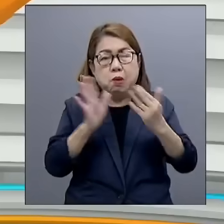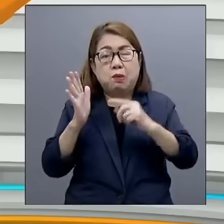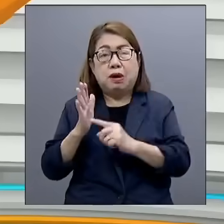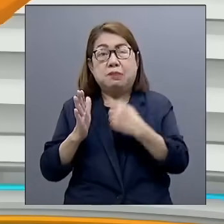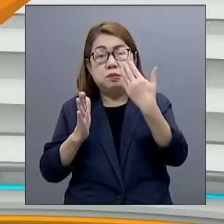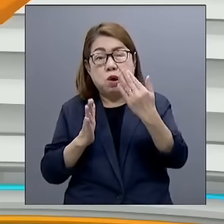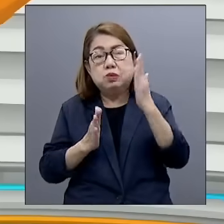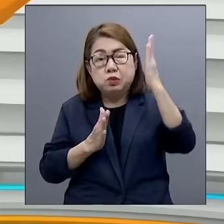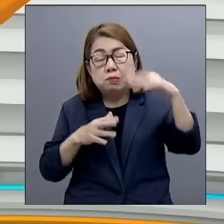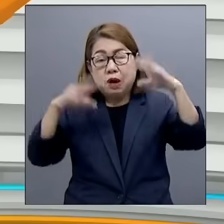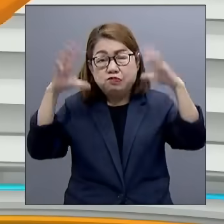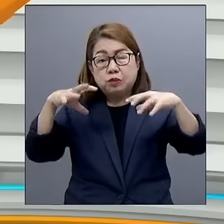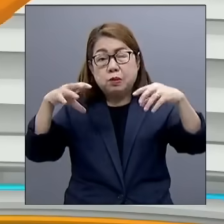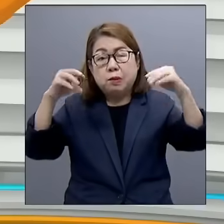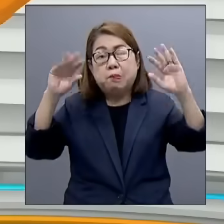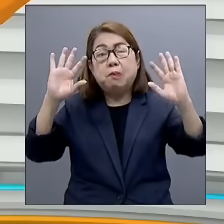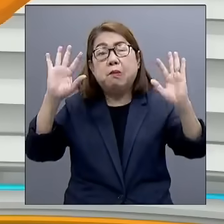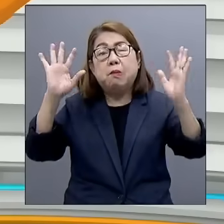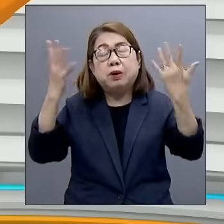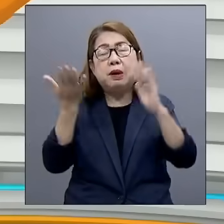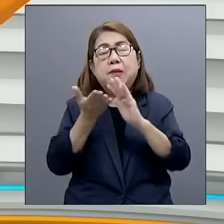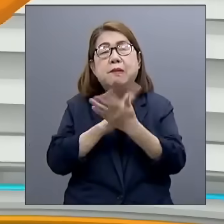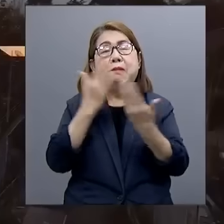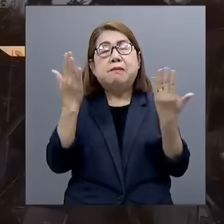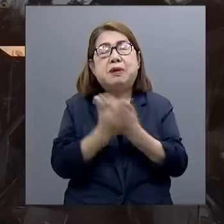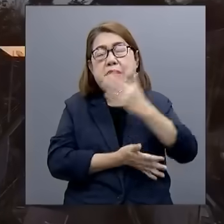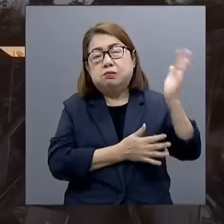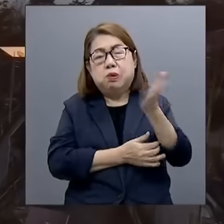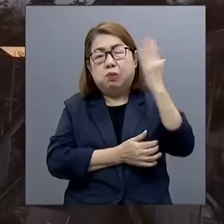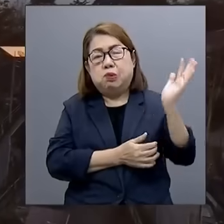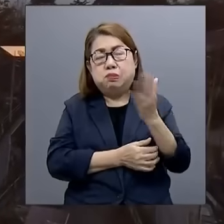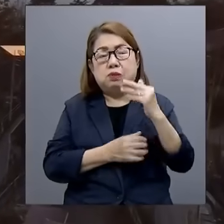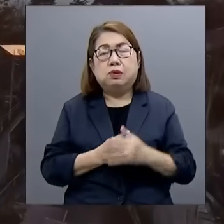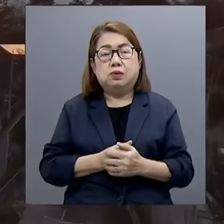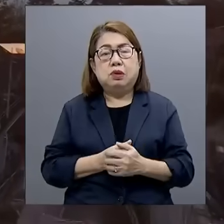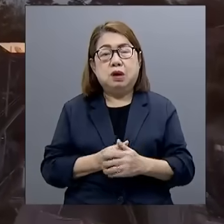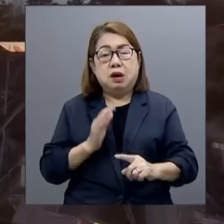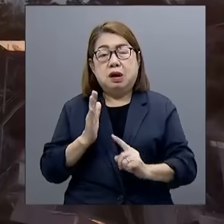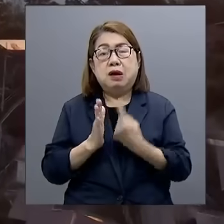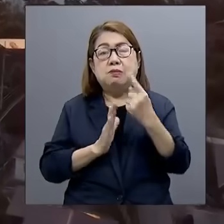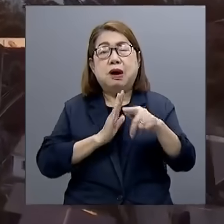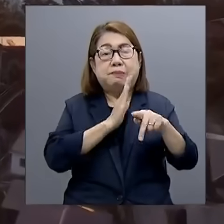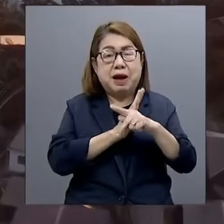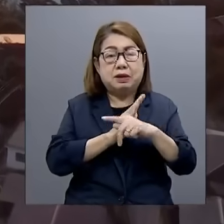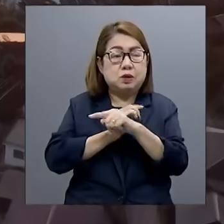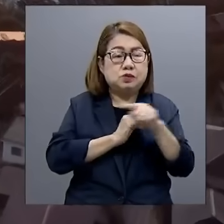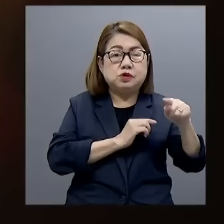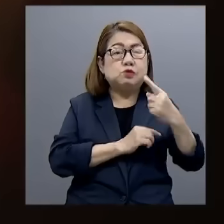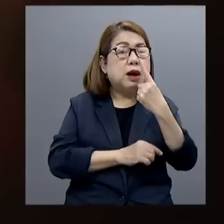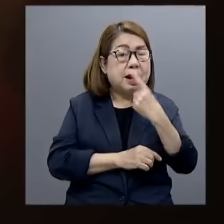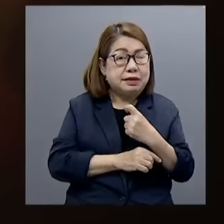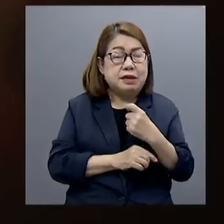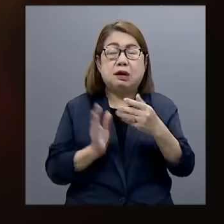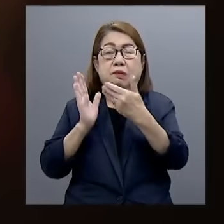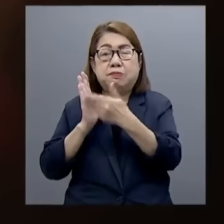และหลังฝนตกนั้นอุณหภูมิจะลดลงแล้วก็จะมีลมแรงเกิดขึ้นด้วยค่ะในช่วงวันพฤหัสถึงวันอาทิตย์นี้นะคะในบริเวณพื้นที่ภาคอีส